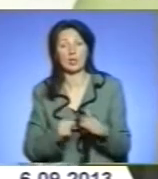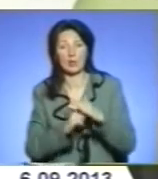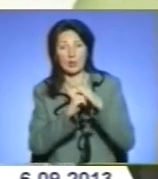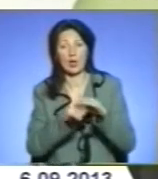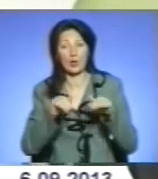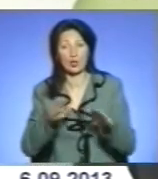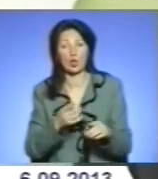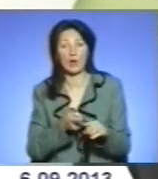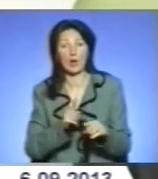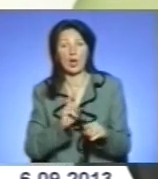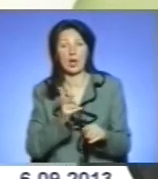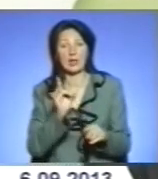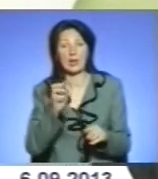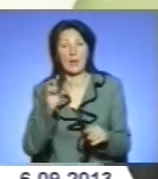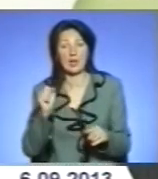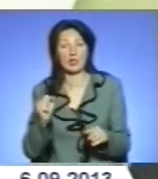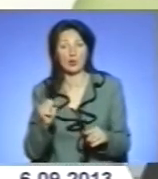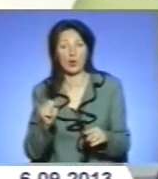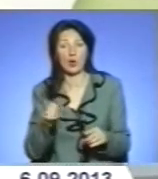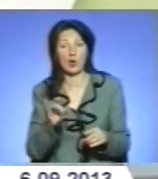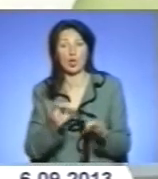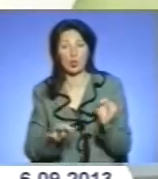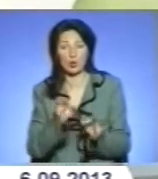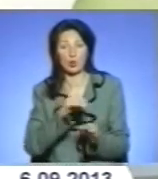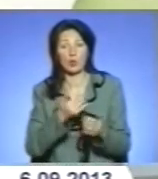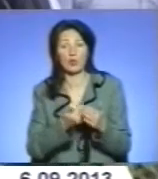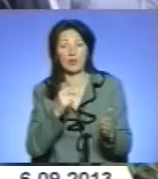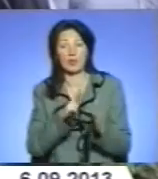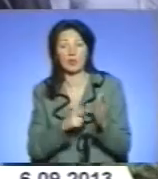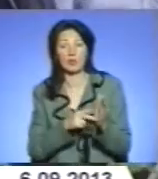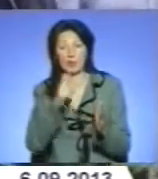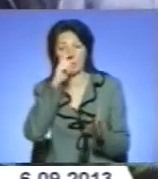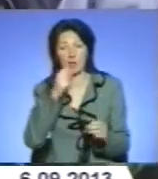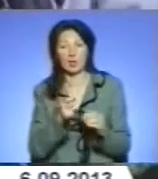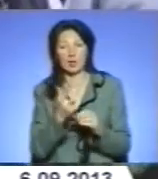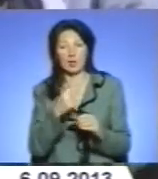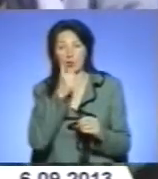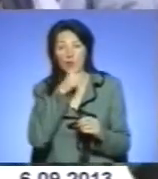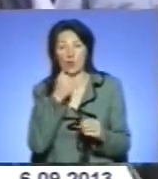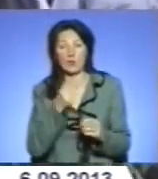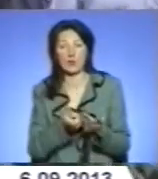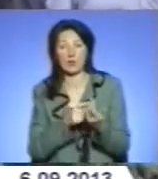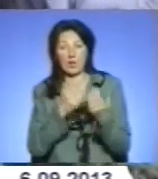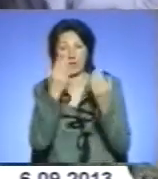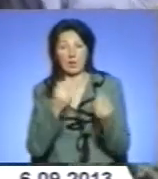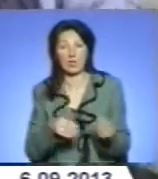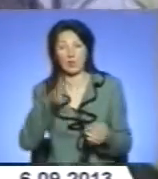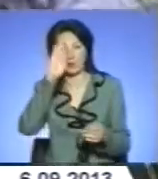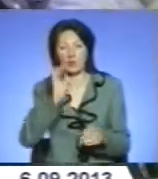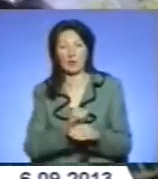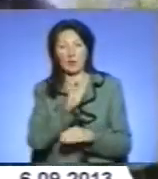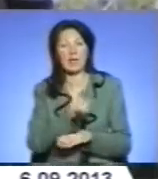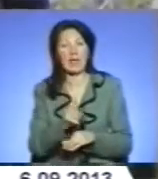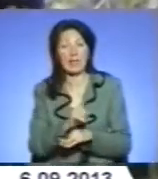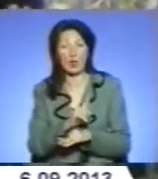цього Кременецького районного суду від, як я сказав, 18 квітня 2013 року. За декілька днів зловмисника доправили на Тернопілля. З'ясувалося,